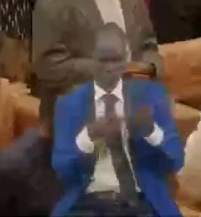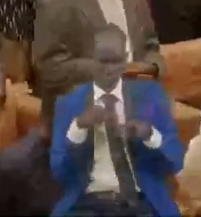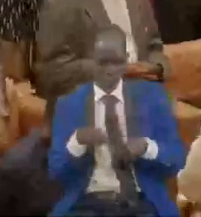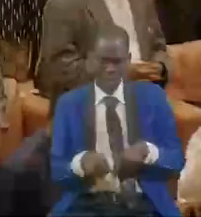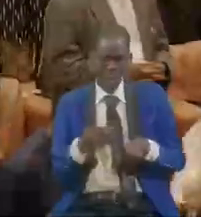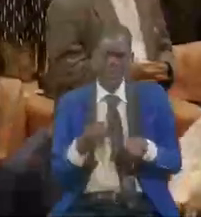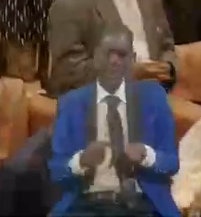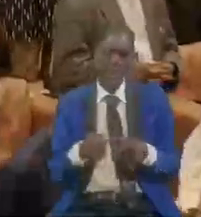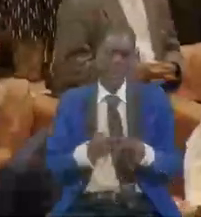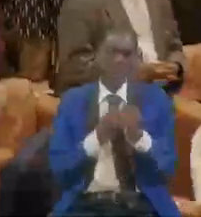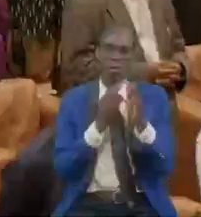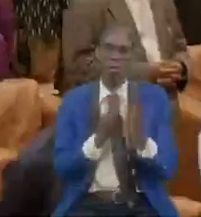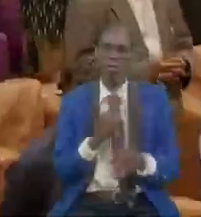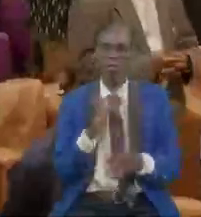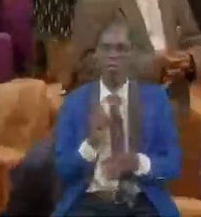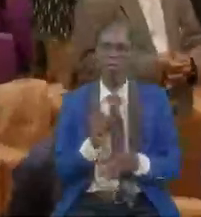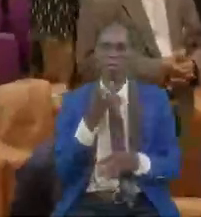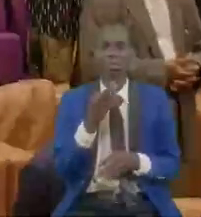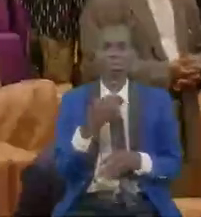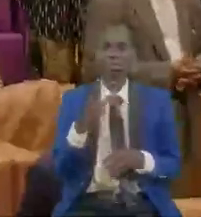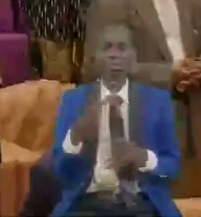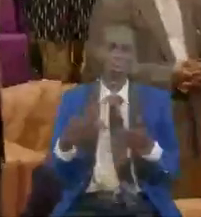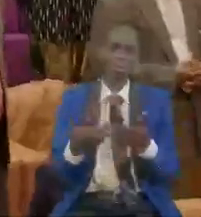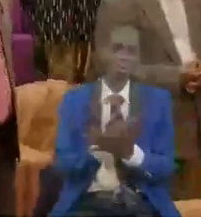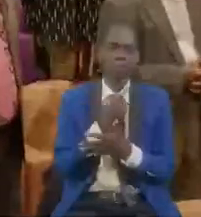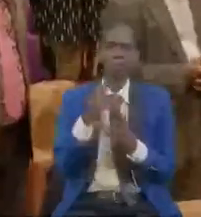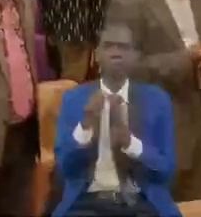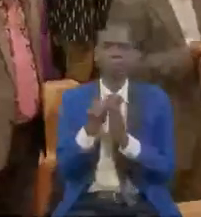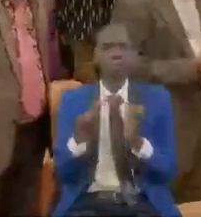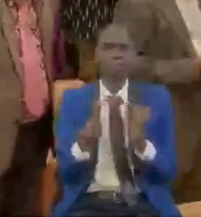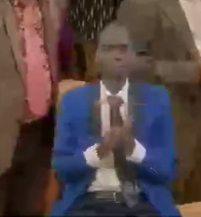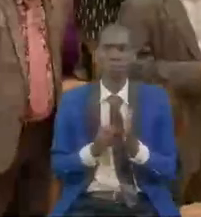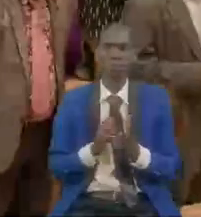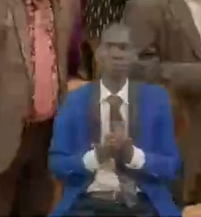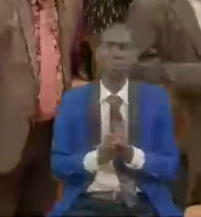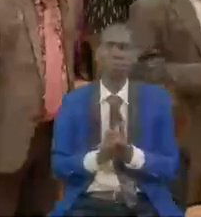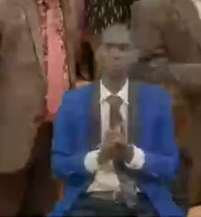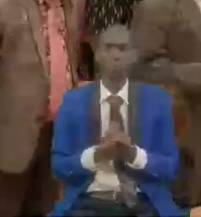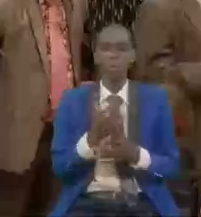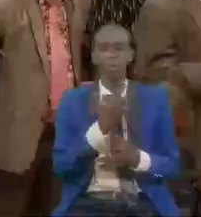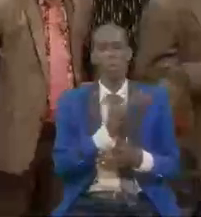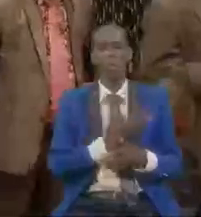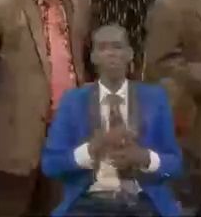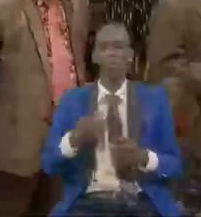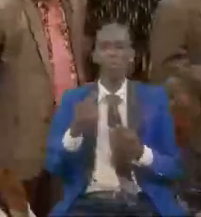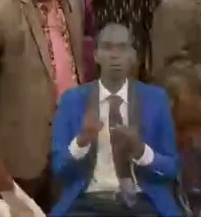de piétiner les apôtres du Nouveau Testament